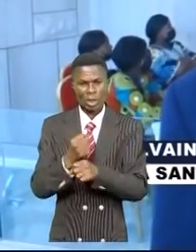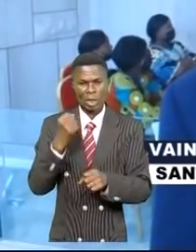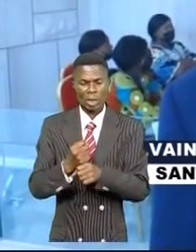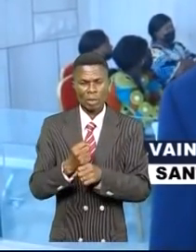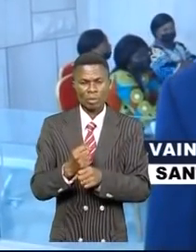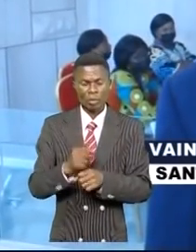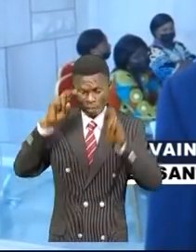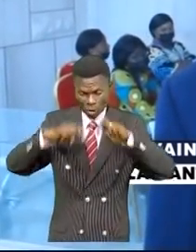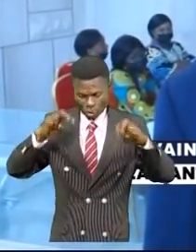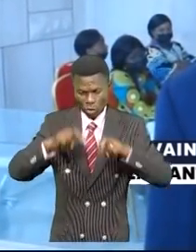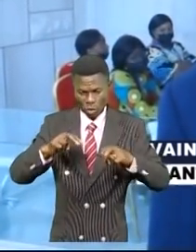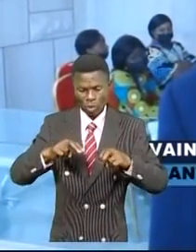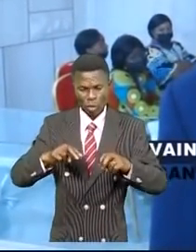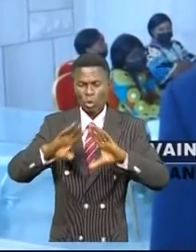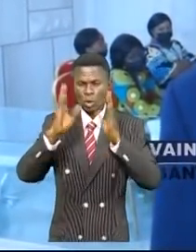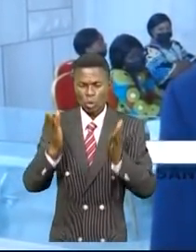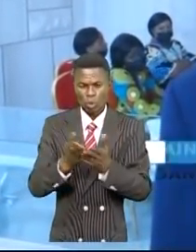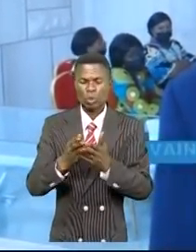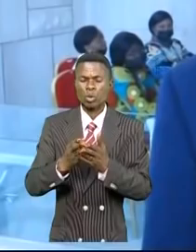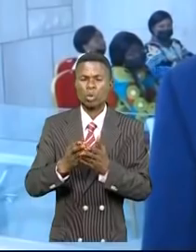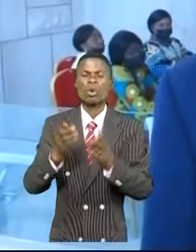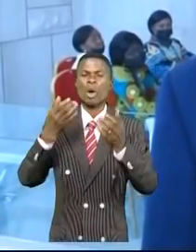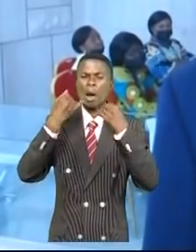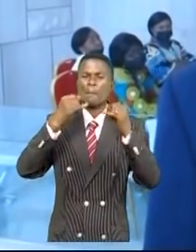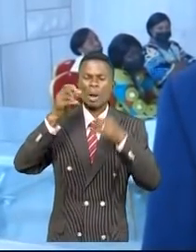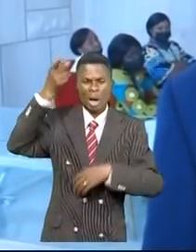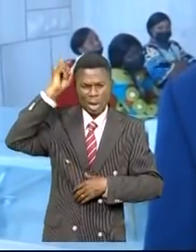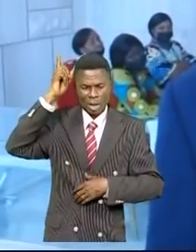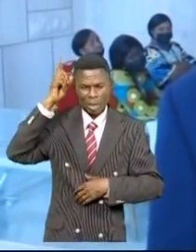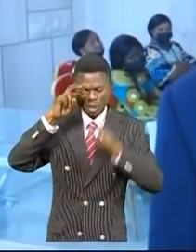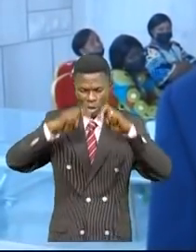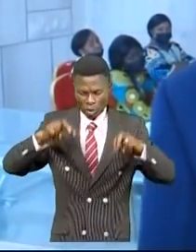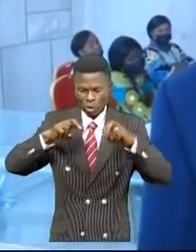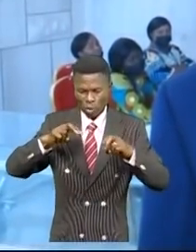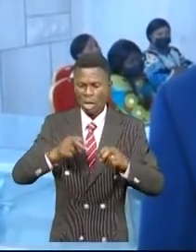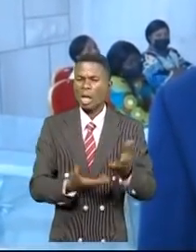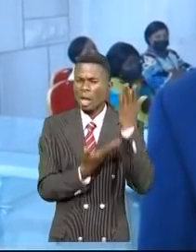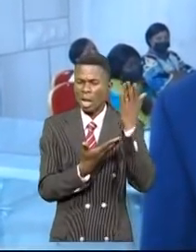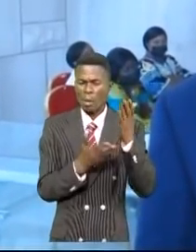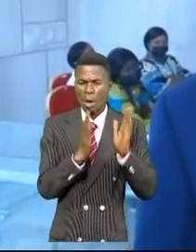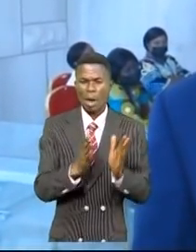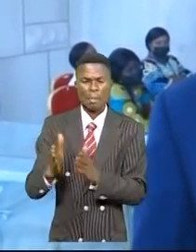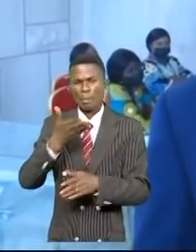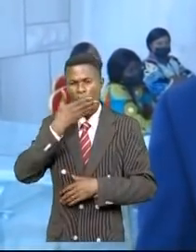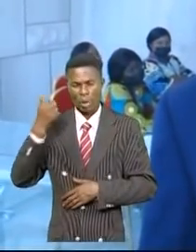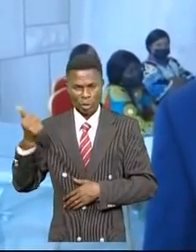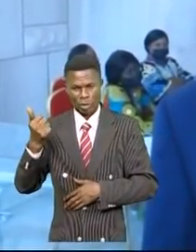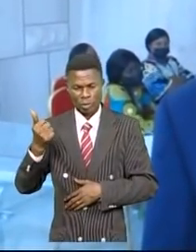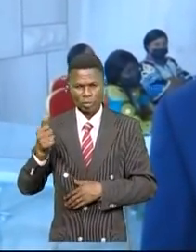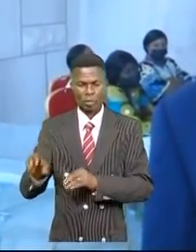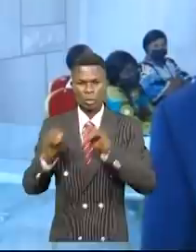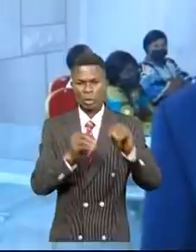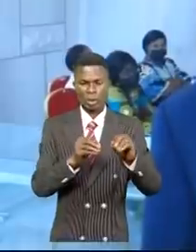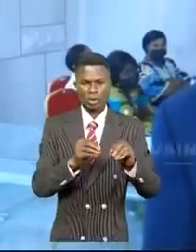cette recherche, au décours de toutes les publications qui ont été faites, cette recherche a pu impacter sur l'amélioration de la mise en œuvre